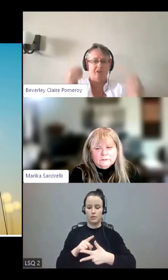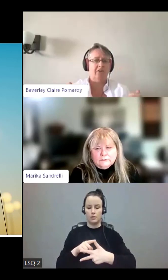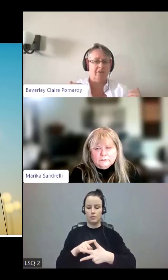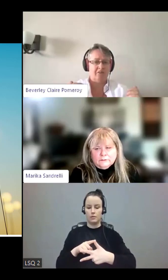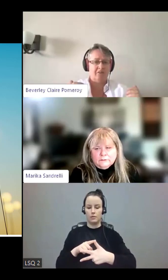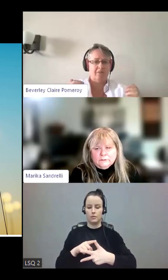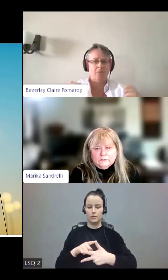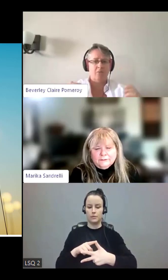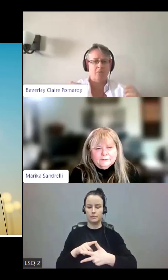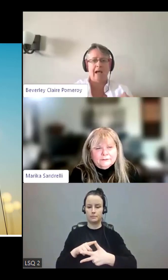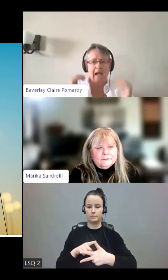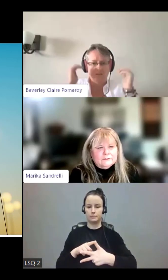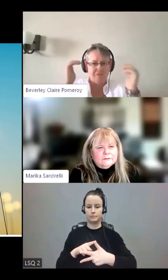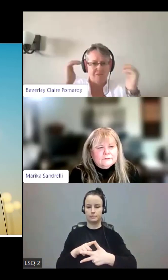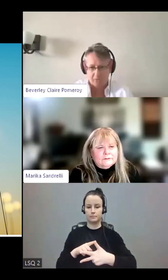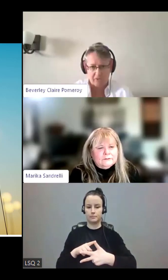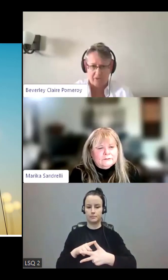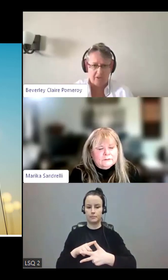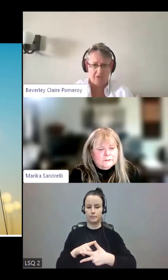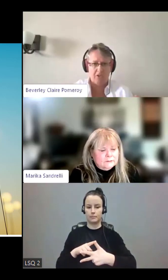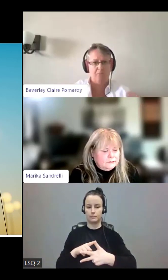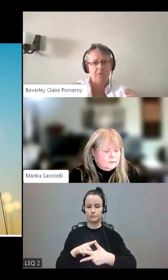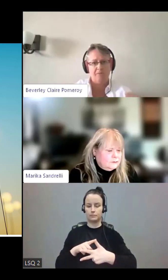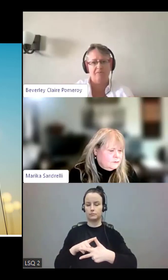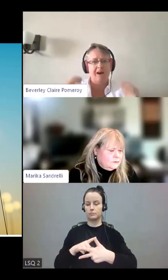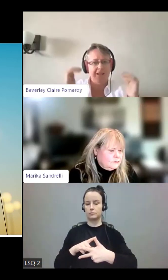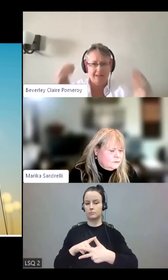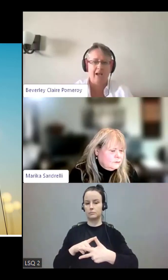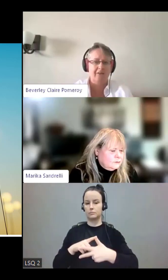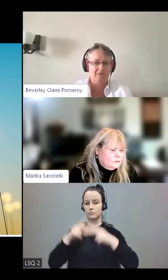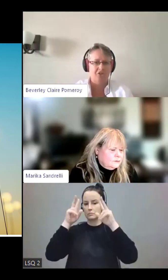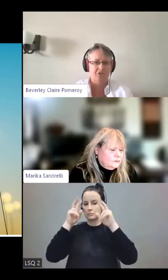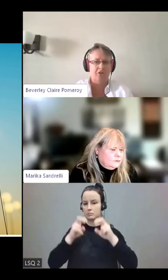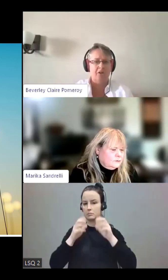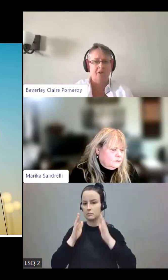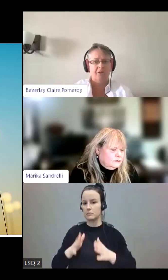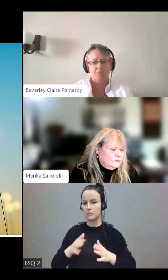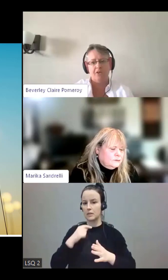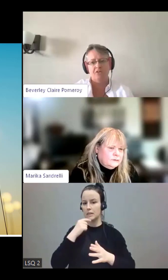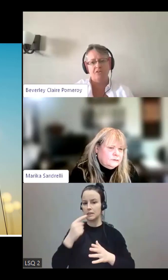établi ce terme de l'activation de la résilience. Donc, on peut activer,